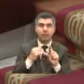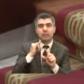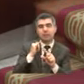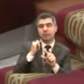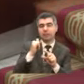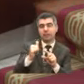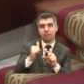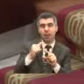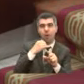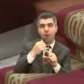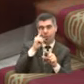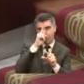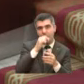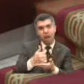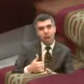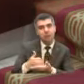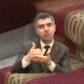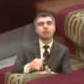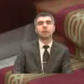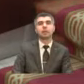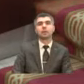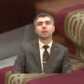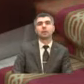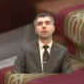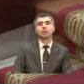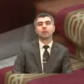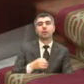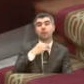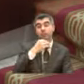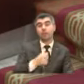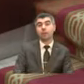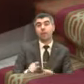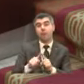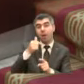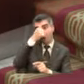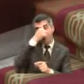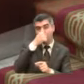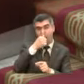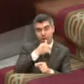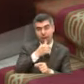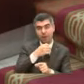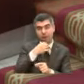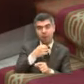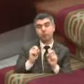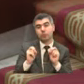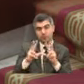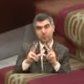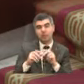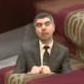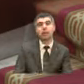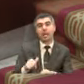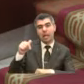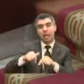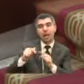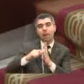ماشي علاج شامل. فيما يتعلق السيد النائب هادشي اللي قلتي ديال خنيفره، انا غير تنذكر هو فعلا كانت واحد العدد ديال المشاريع